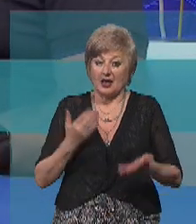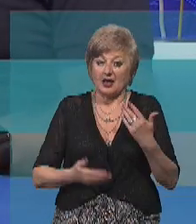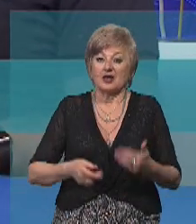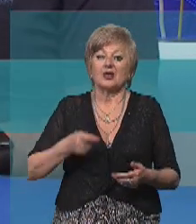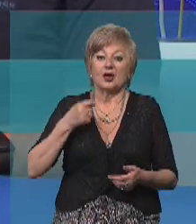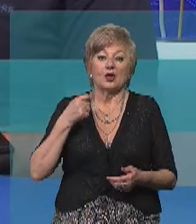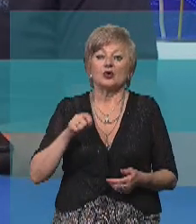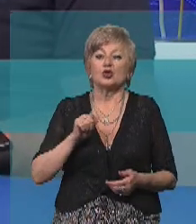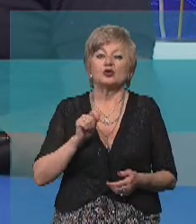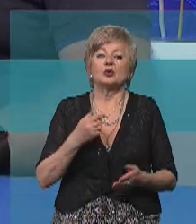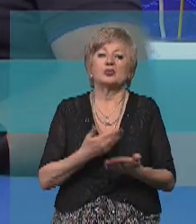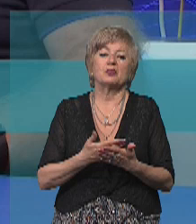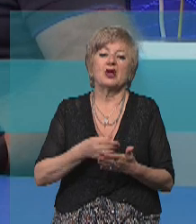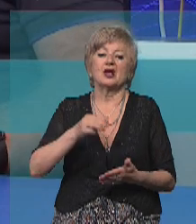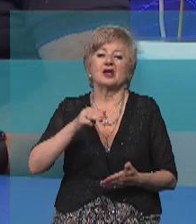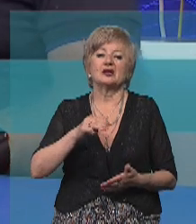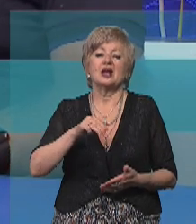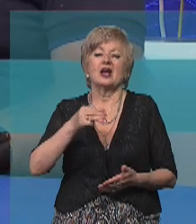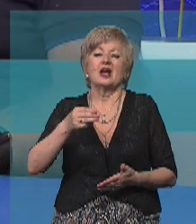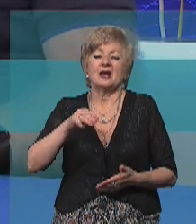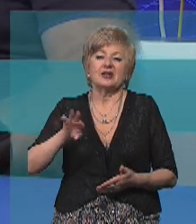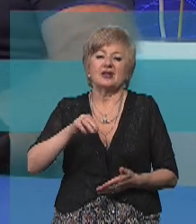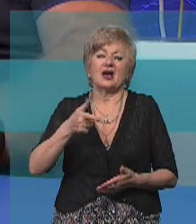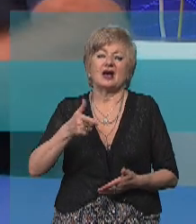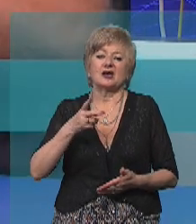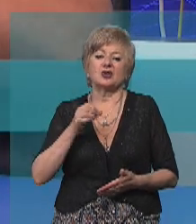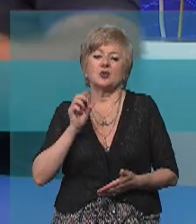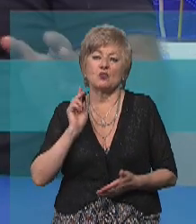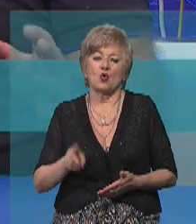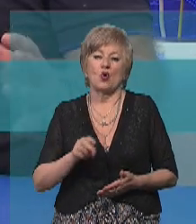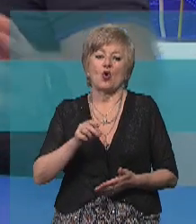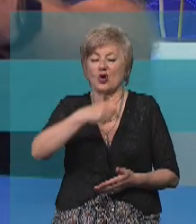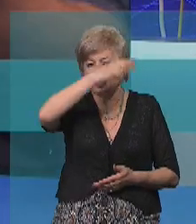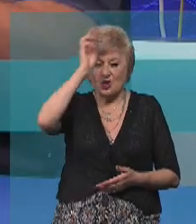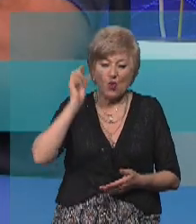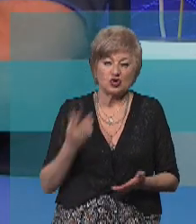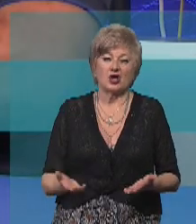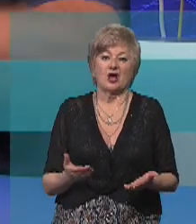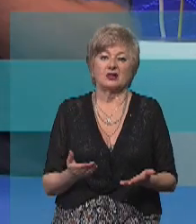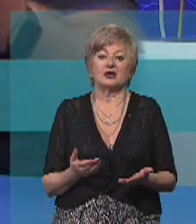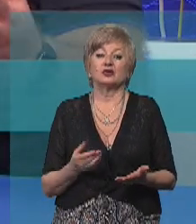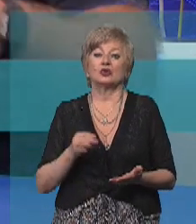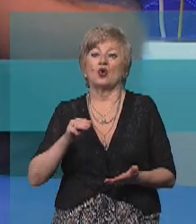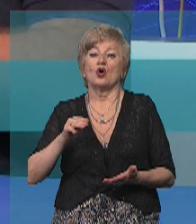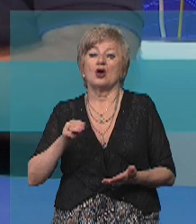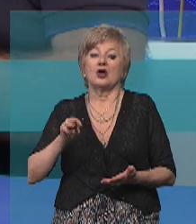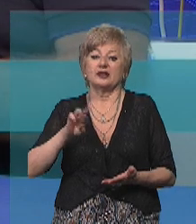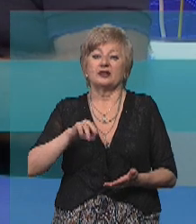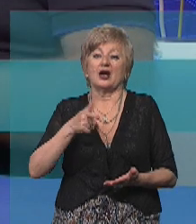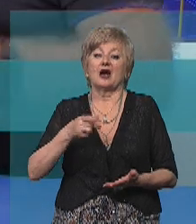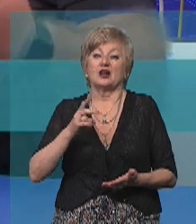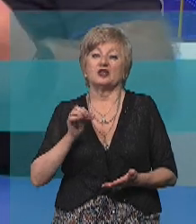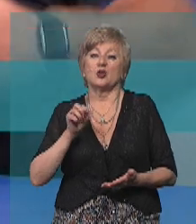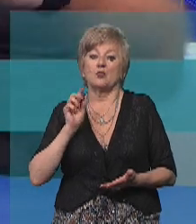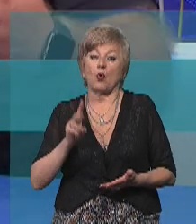ставити існуючи Тимошенко, там Тягнебока існуючого, Тягнебок там взагалі не взлітає. От Тягнебок із соціалістом, ну, соціалістами,